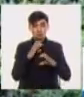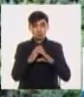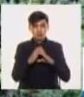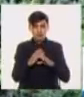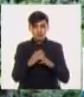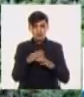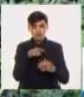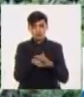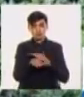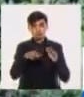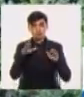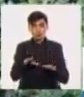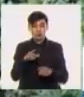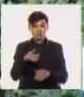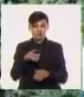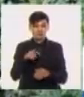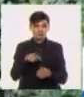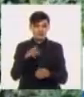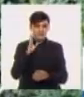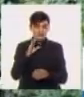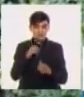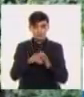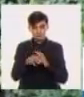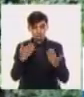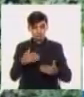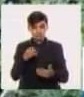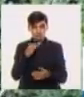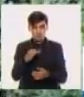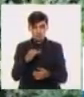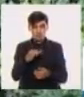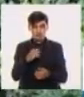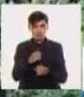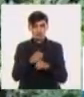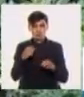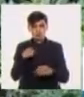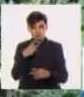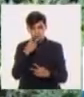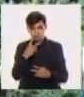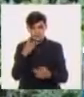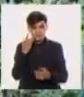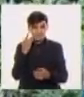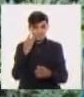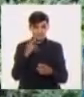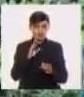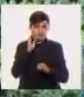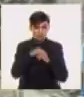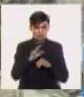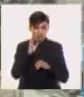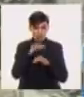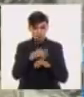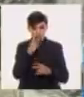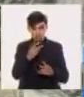предназначена только для слива жидкости в случае аварии. Здесь у нас происходит постоянная круглосуточная